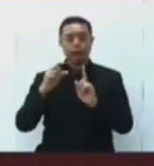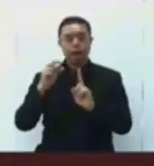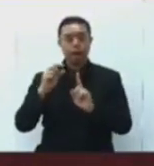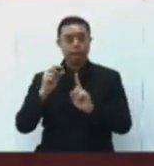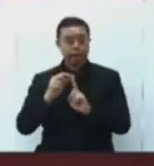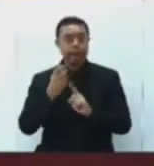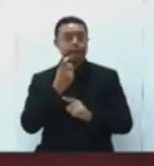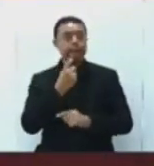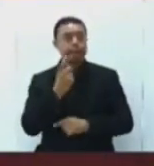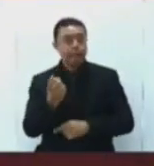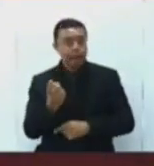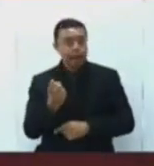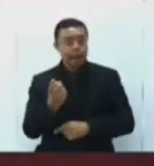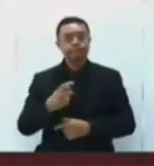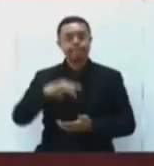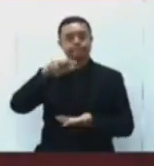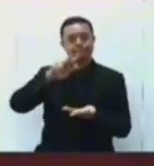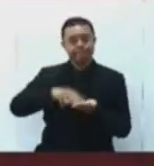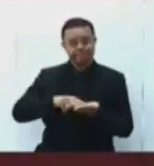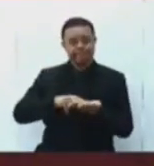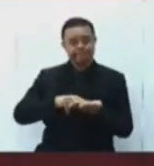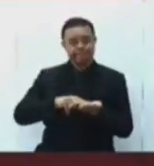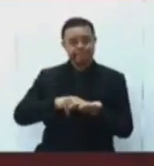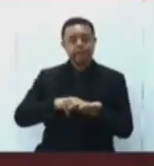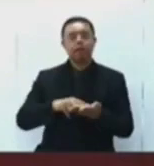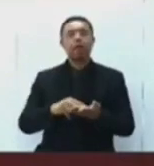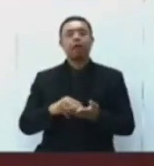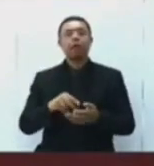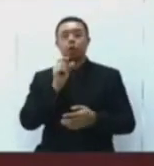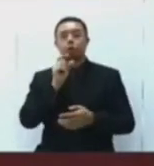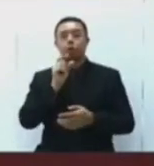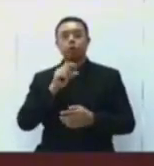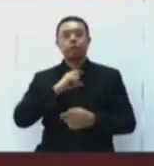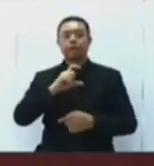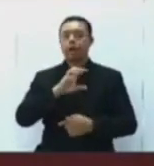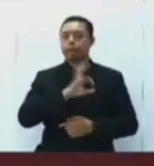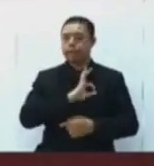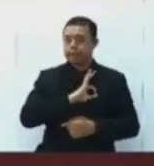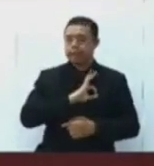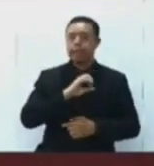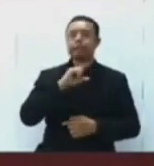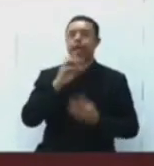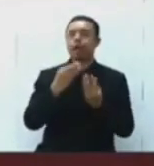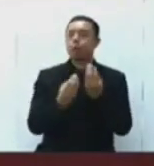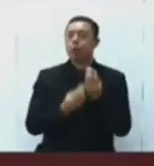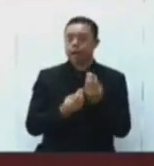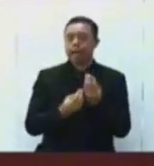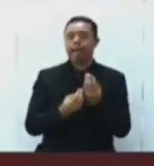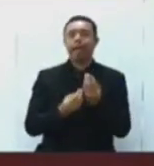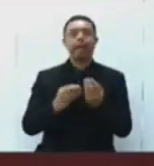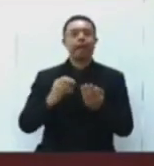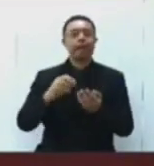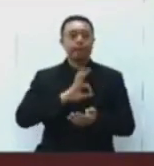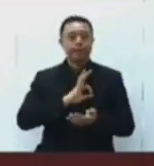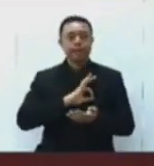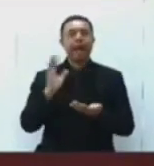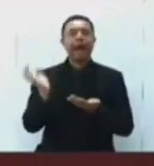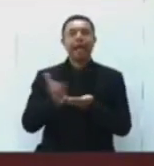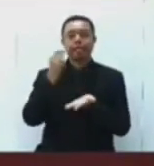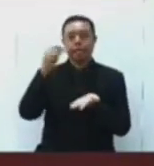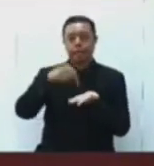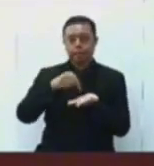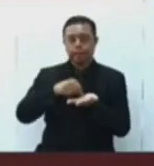acara tentang penetapan Pasangan calon presiden dan wakil presiden terpilih dalam Pemilihan